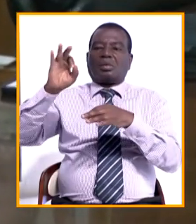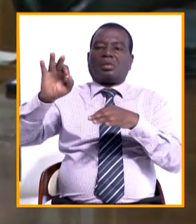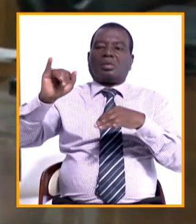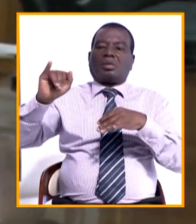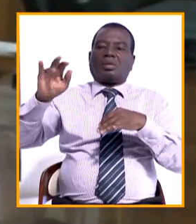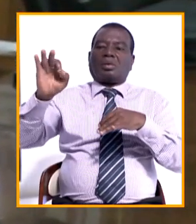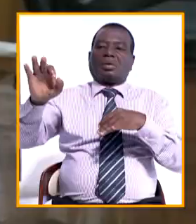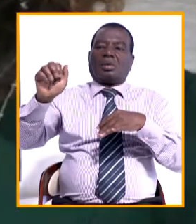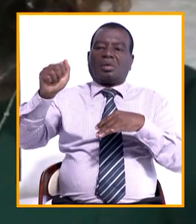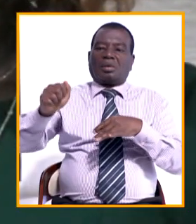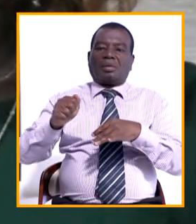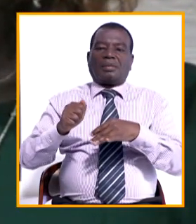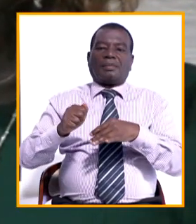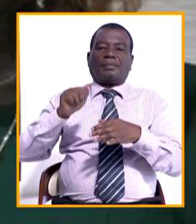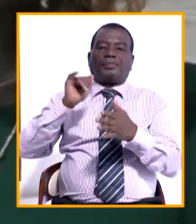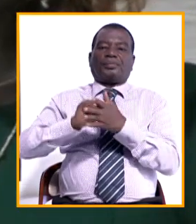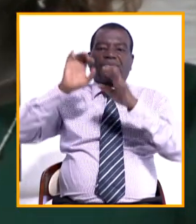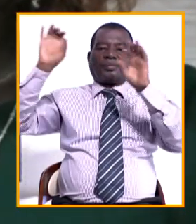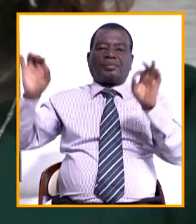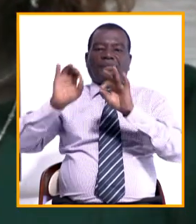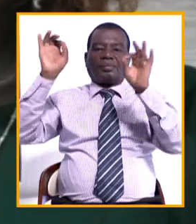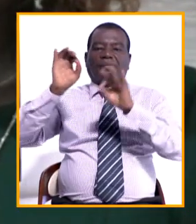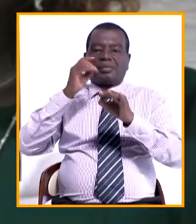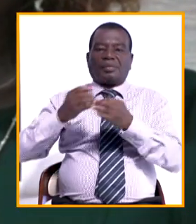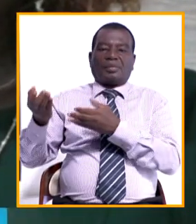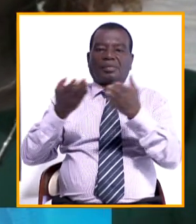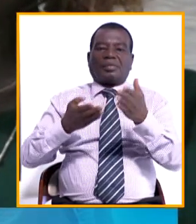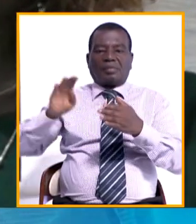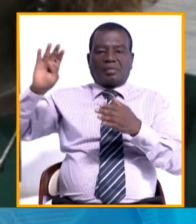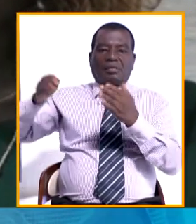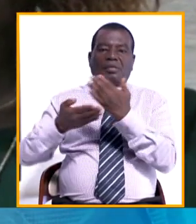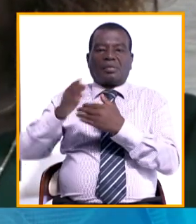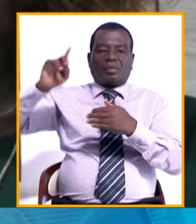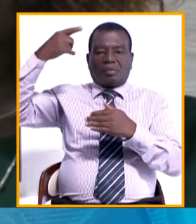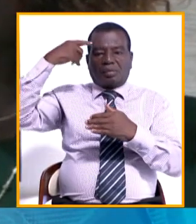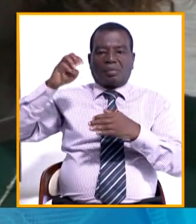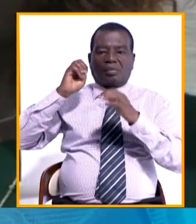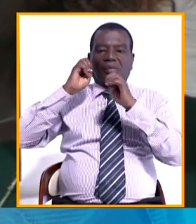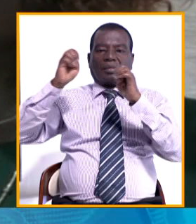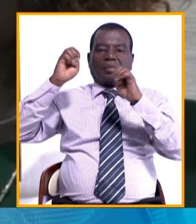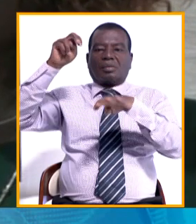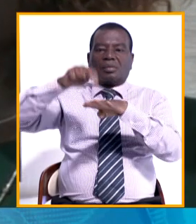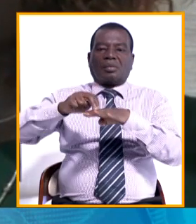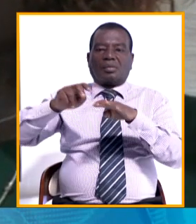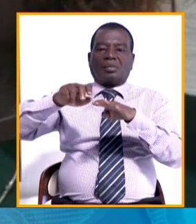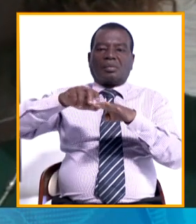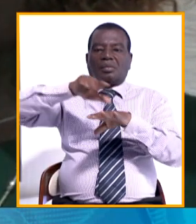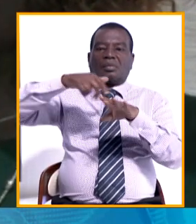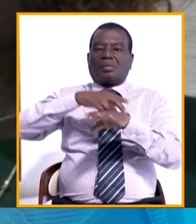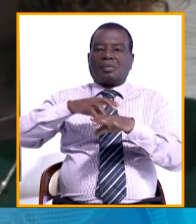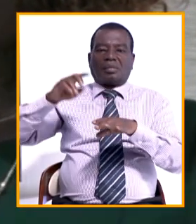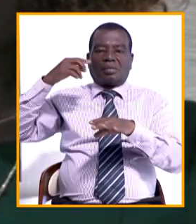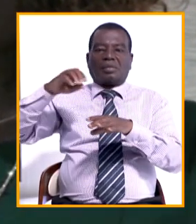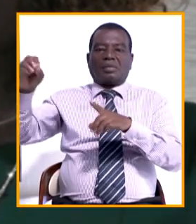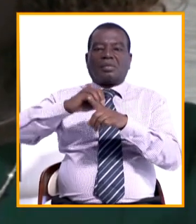des élèves du monde entier. Cette cérémonie est portée par le ministère de l'Éducation nationale et de la Fondation, qui est le ministère qui s'occupe des jeunes, puisque